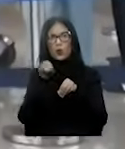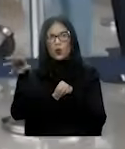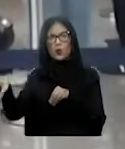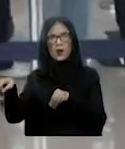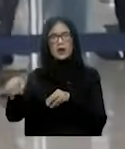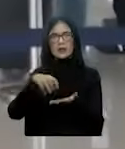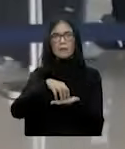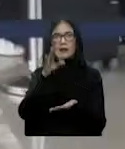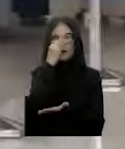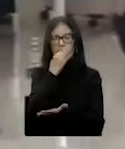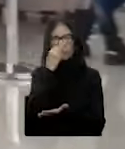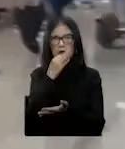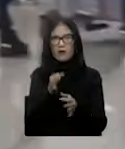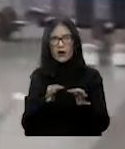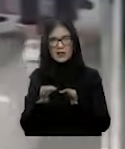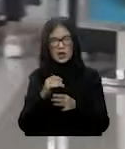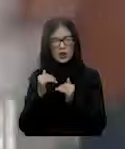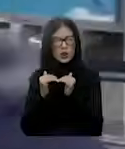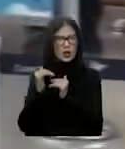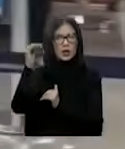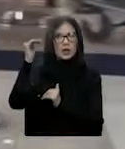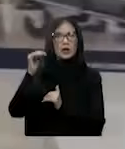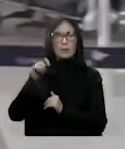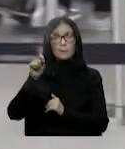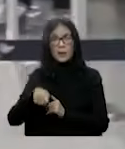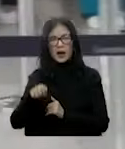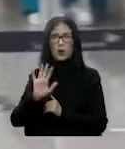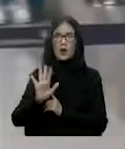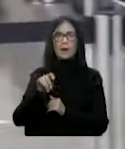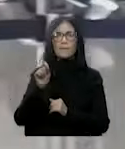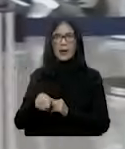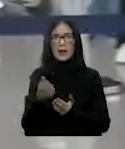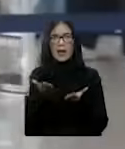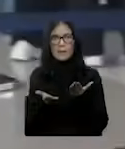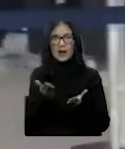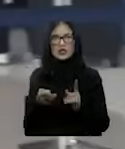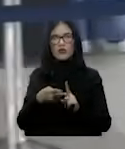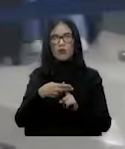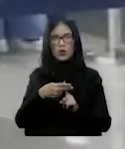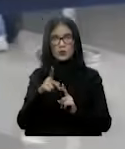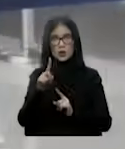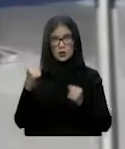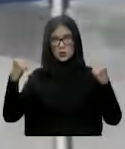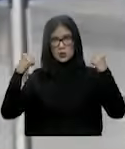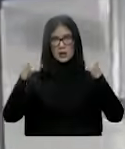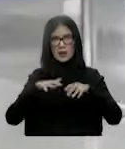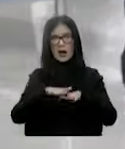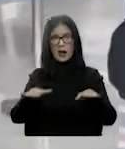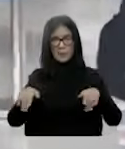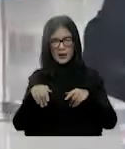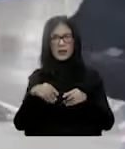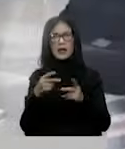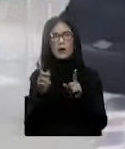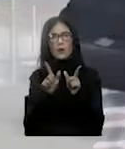dengan fatalitas tinggi. Tidak perlu menggunakan aplikasi, formulir Satu Sehat bisa diisi melalui halaman web Kemenkes